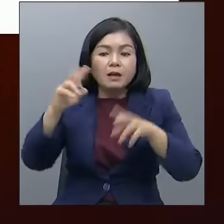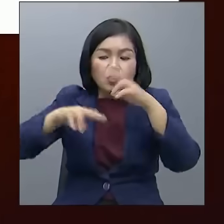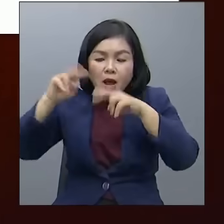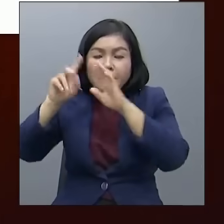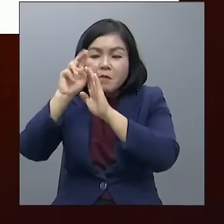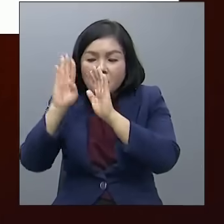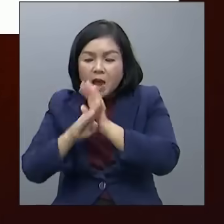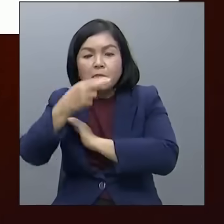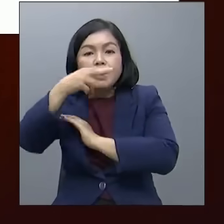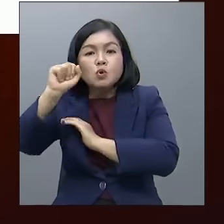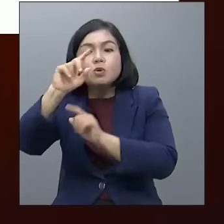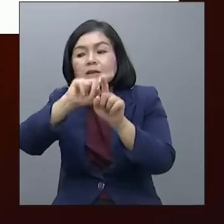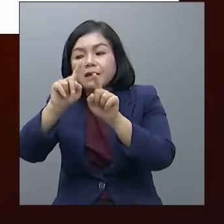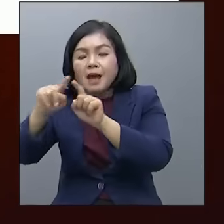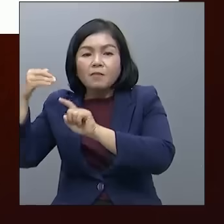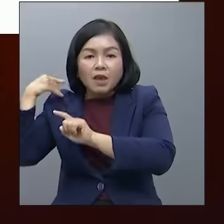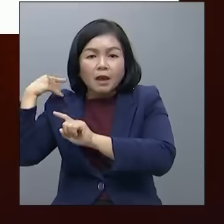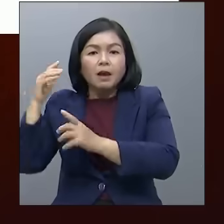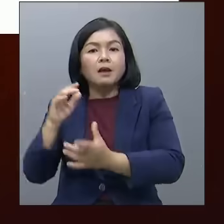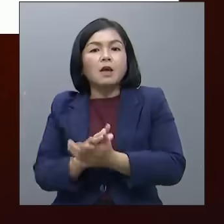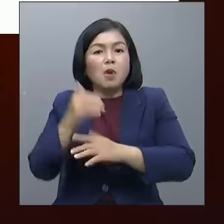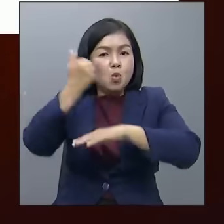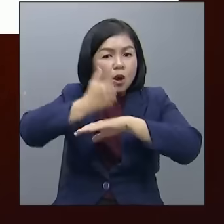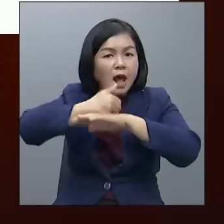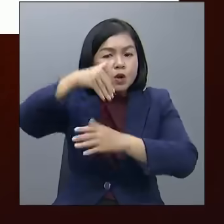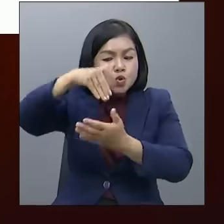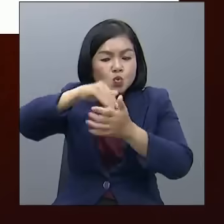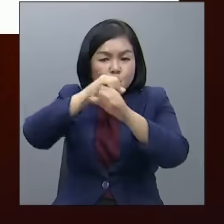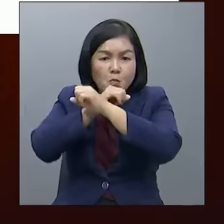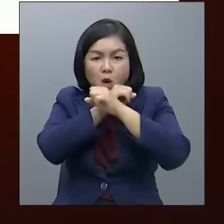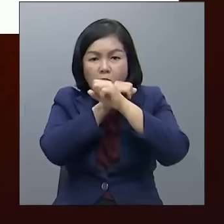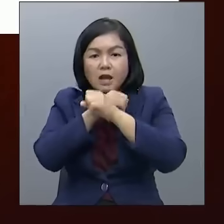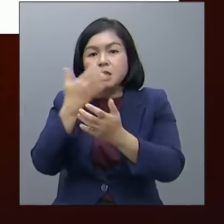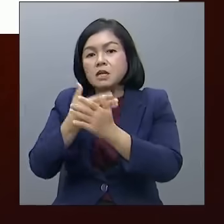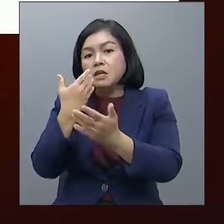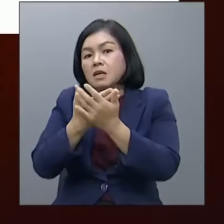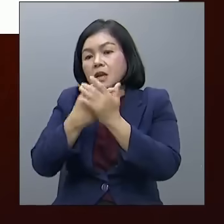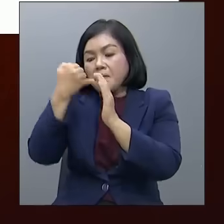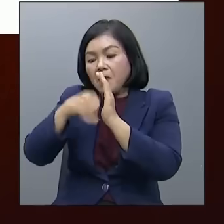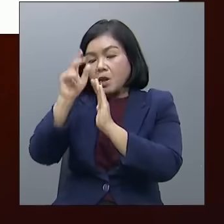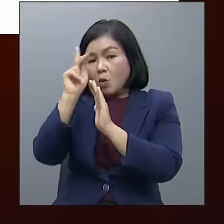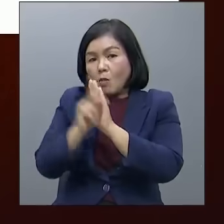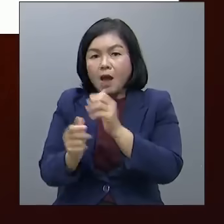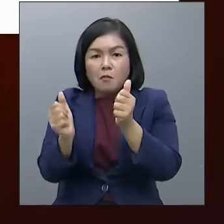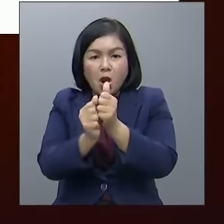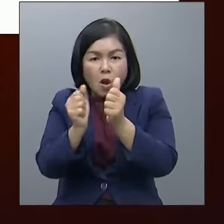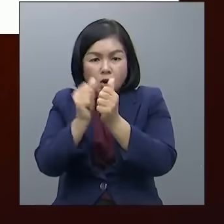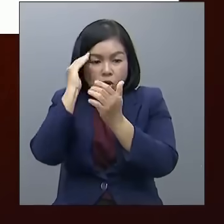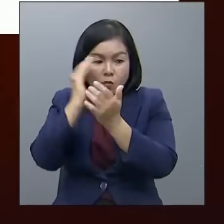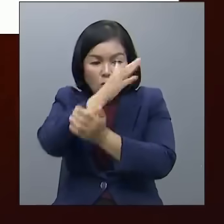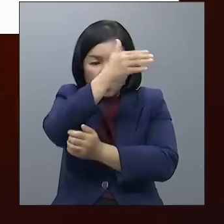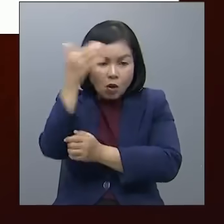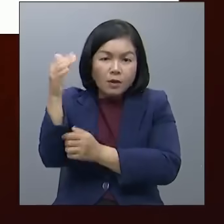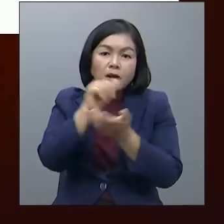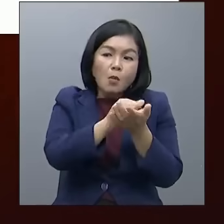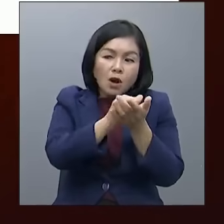หลักสูตรต่างๆเช่นกอส.เป็นหัวหน้าศูนย์ป้องกันปราบปรามการฟอกเงินเป็นรองผบ.ที่เด่นชัดด้านสายอำนวย